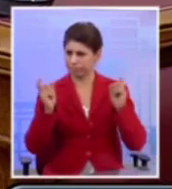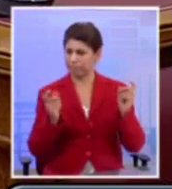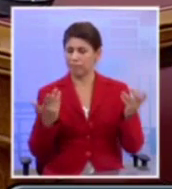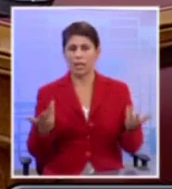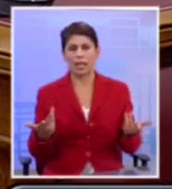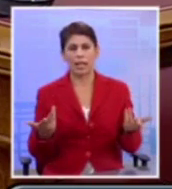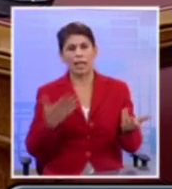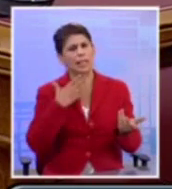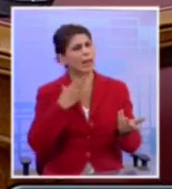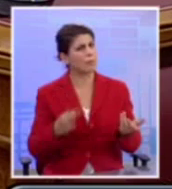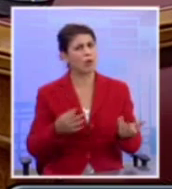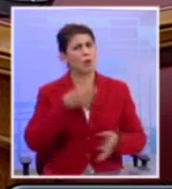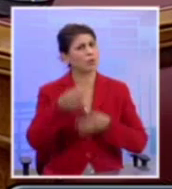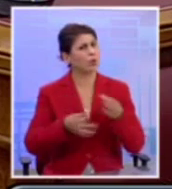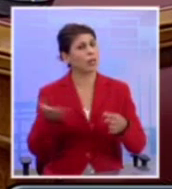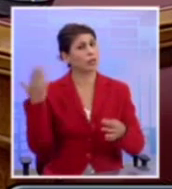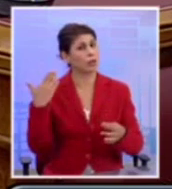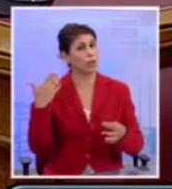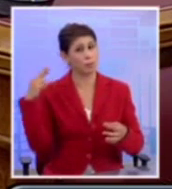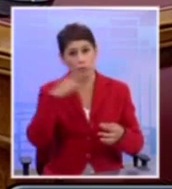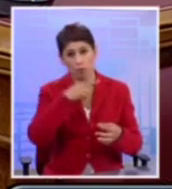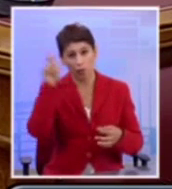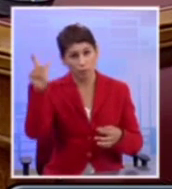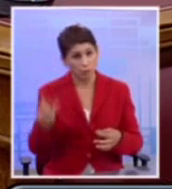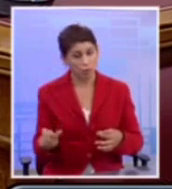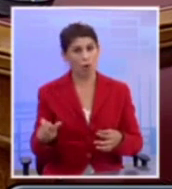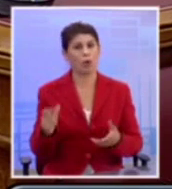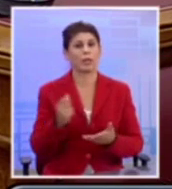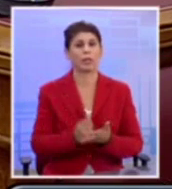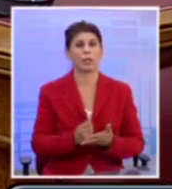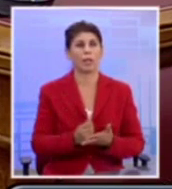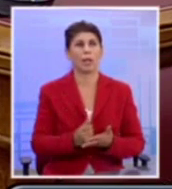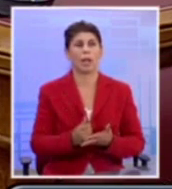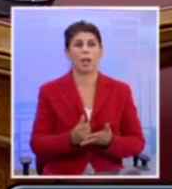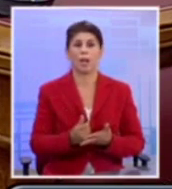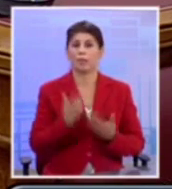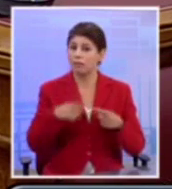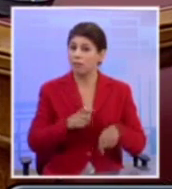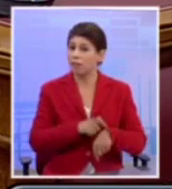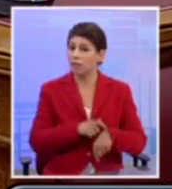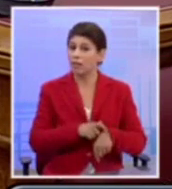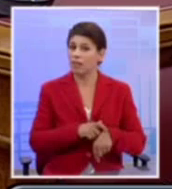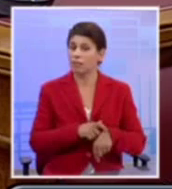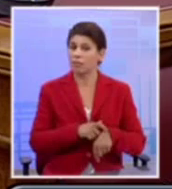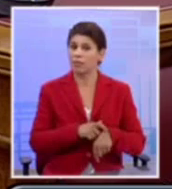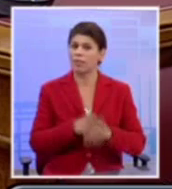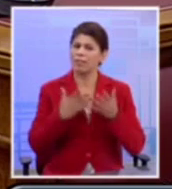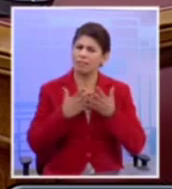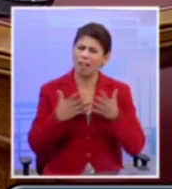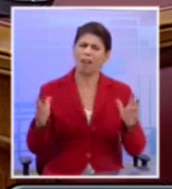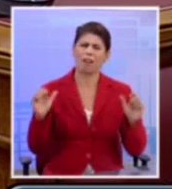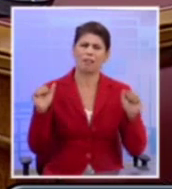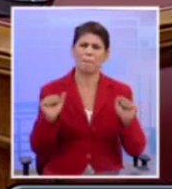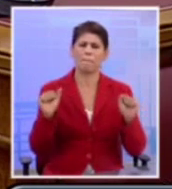γιατί λεγόντουσαν τότε, τόσο από τον Πρωθυπουργό όσο και από τον... Ενώ την ίδια στιγμή ασκούνταν τεράστιες